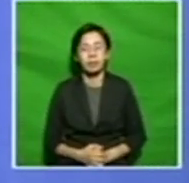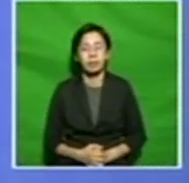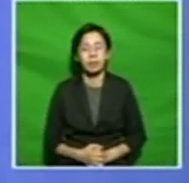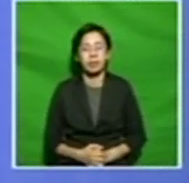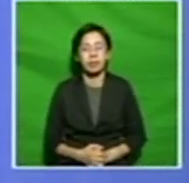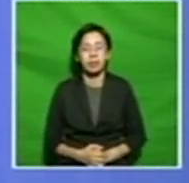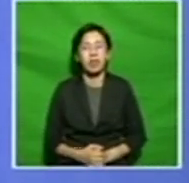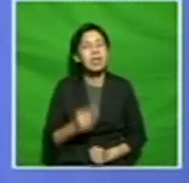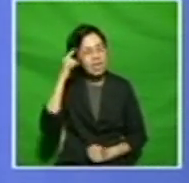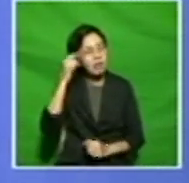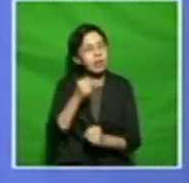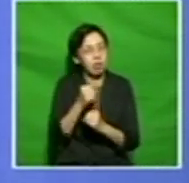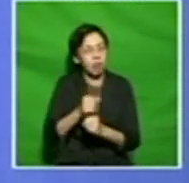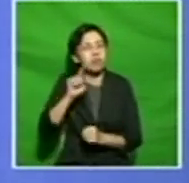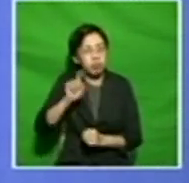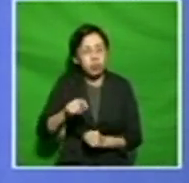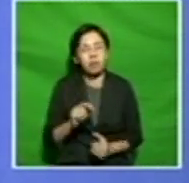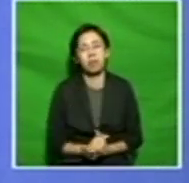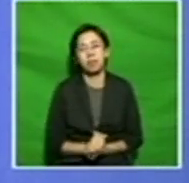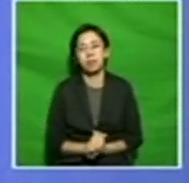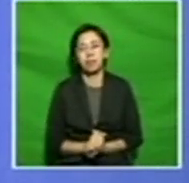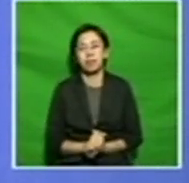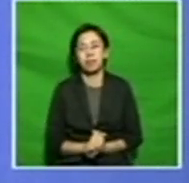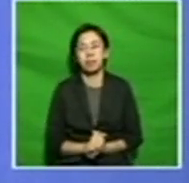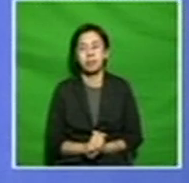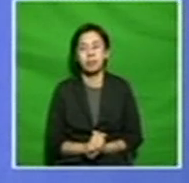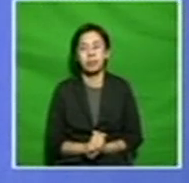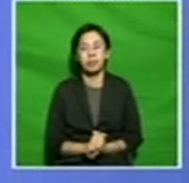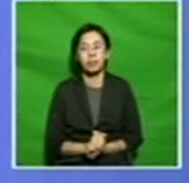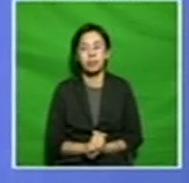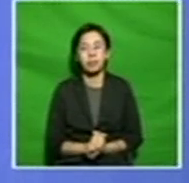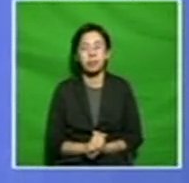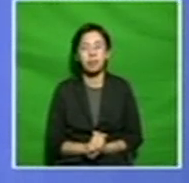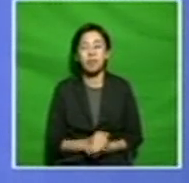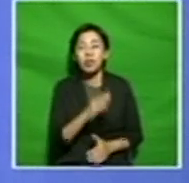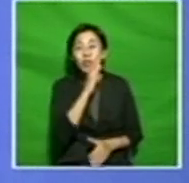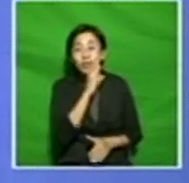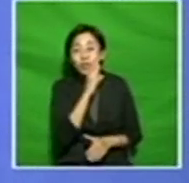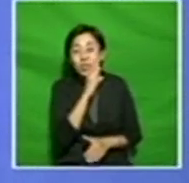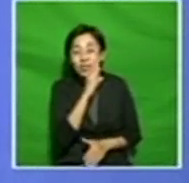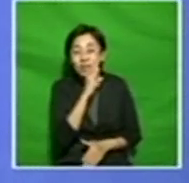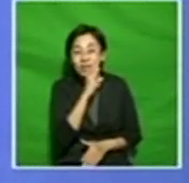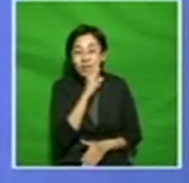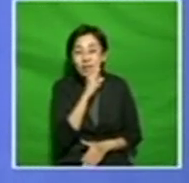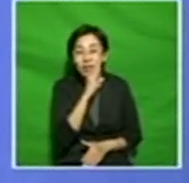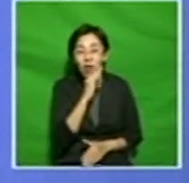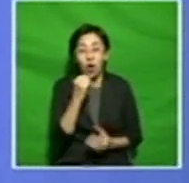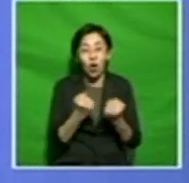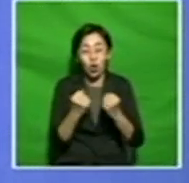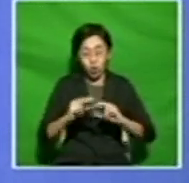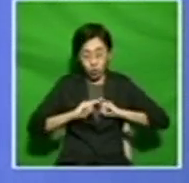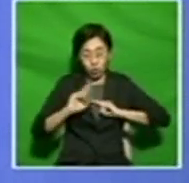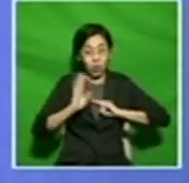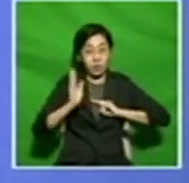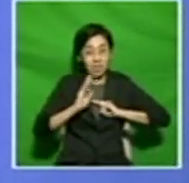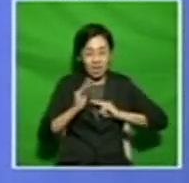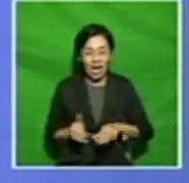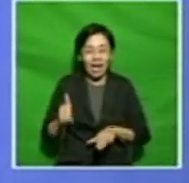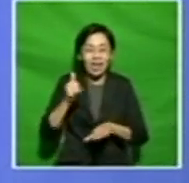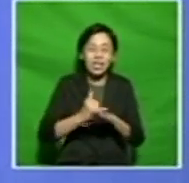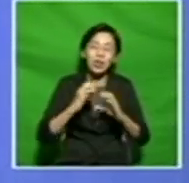แต่ก็จำเป็นต้องทำครับแค่ท่านจะขึ้นรถที่ไม่ใช่รถส่วนตัวของท่านไปต่างจังหวั